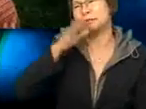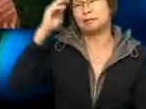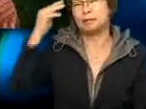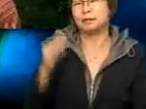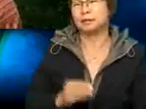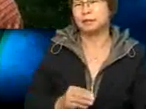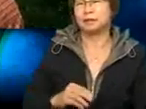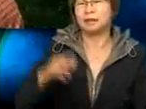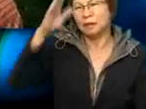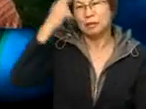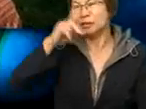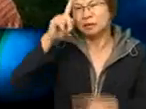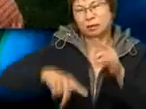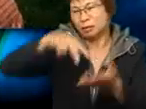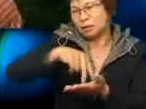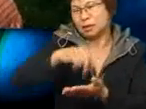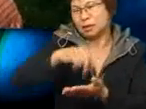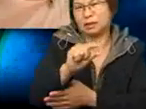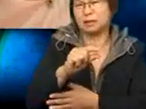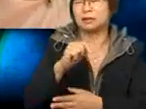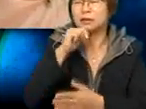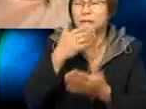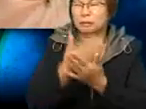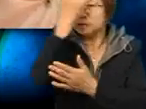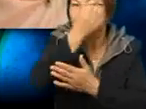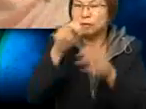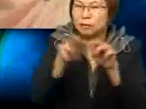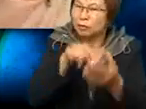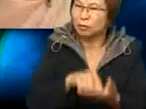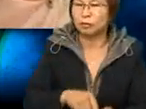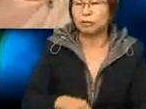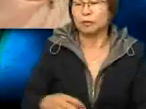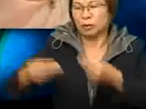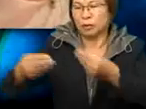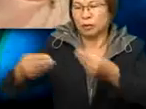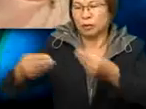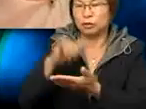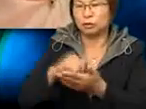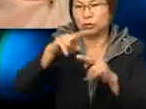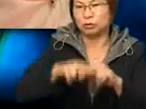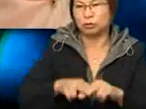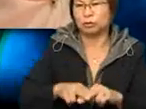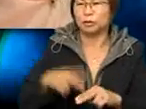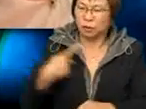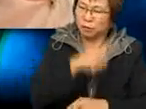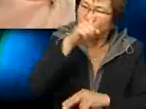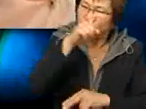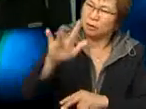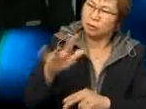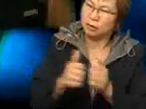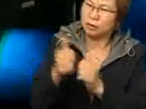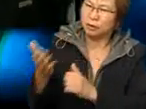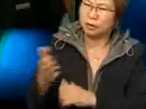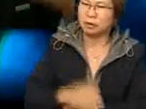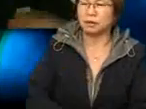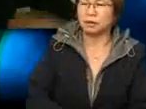tak boleh berdiri sekejap? Tak baik bersikap macam tu. Berilah pakcik tu duduk. Kita kena simpati dengan dia.